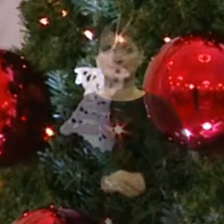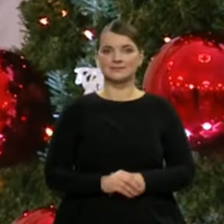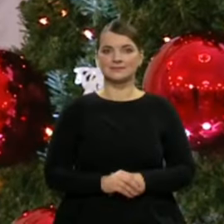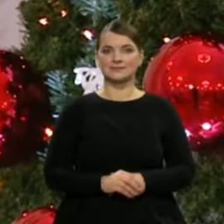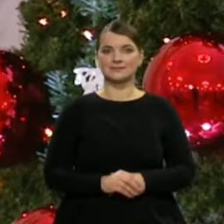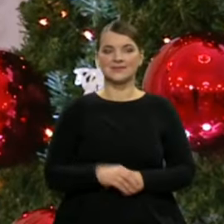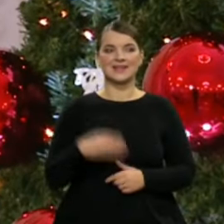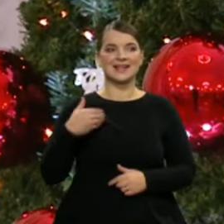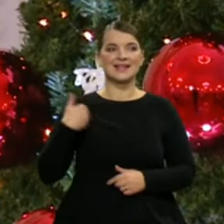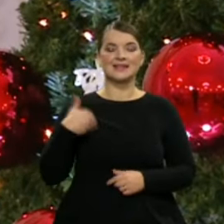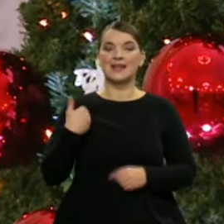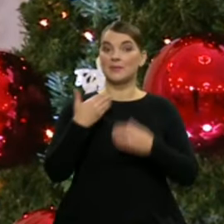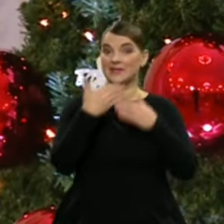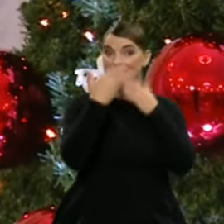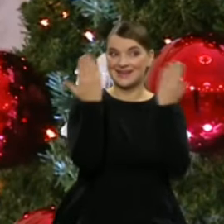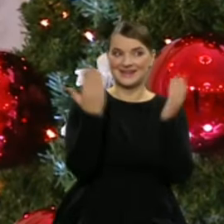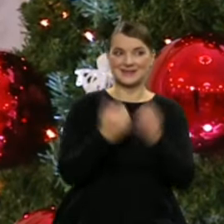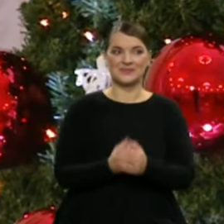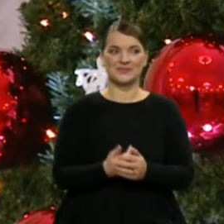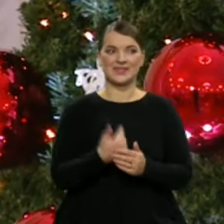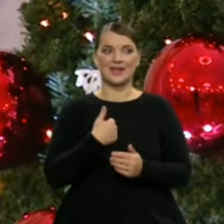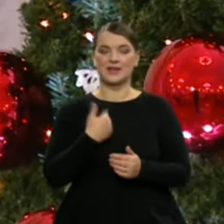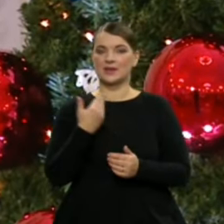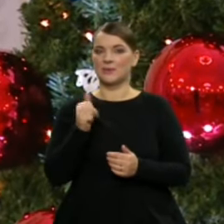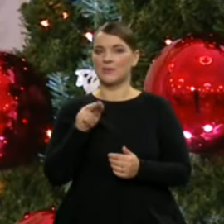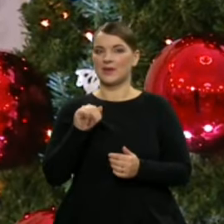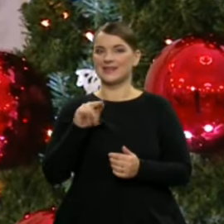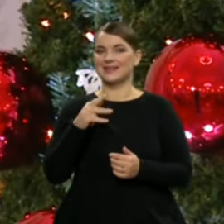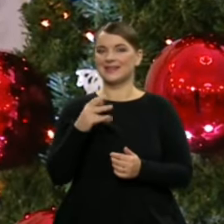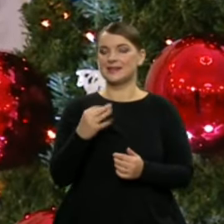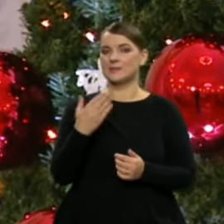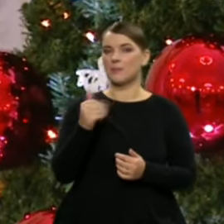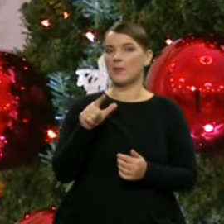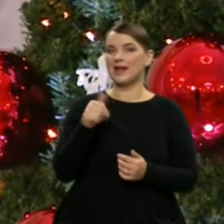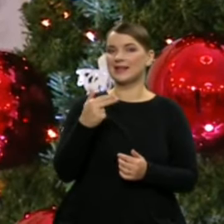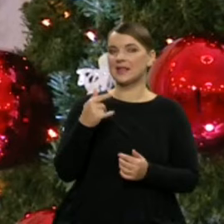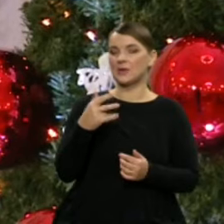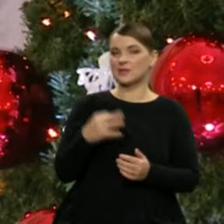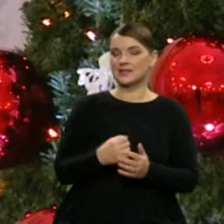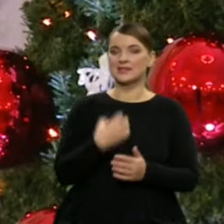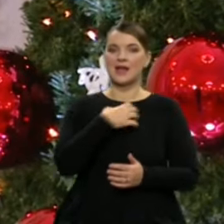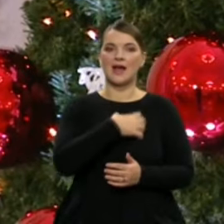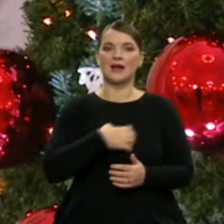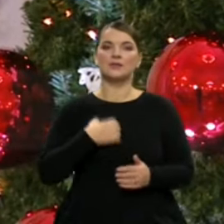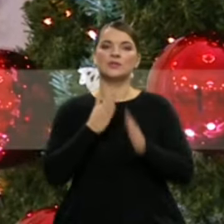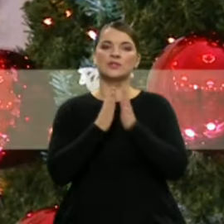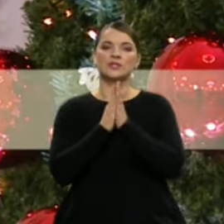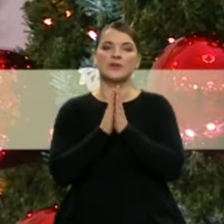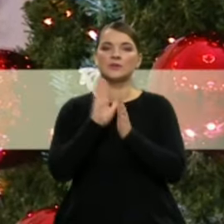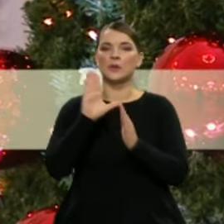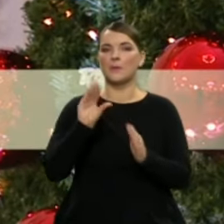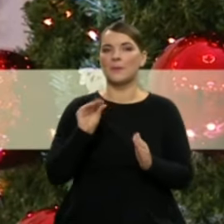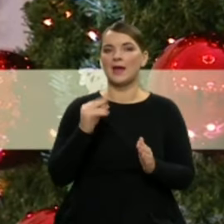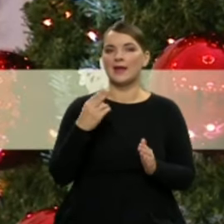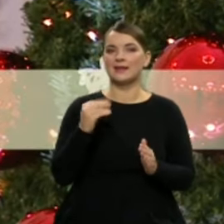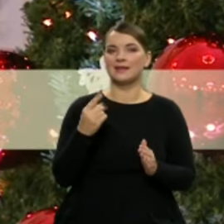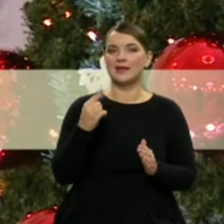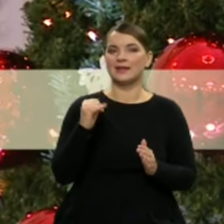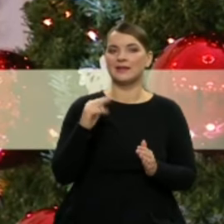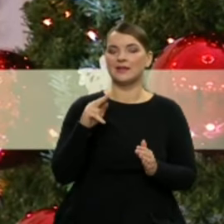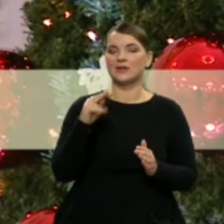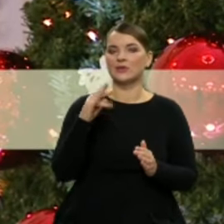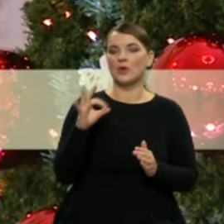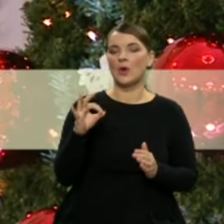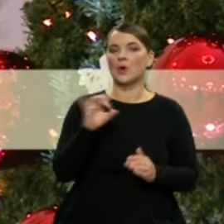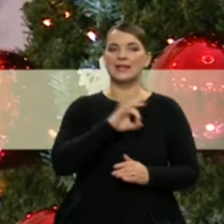Diena. Esu Martynas Malinauskas, Alytaus Švento Benedikto gimnazijos 6 klasės